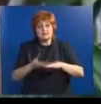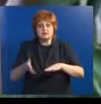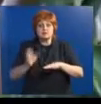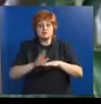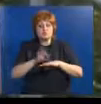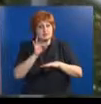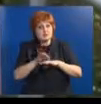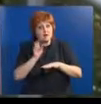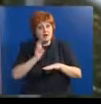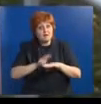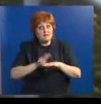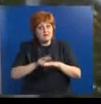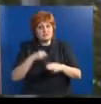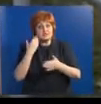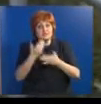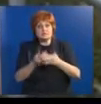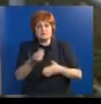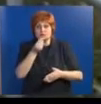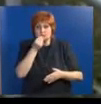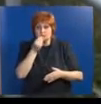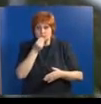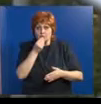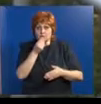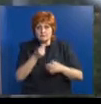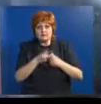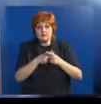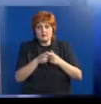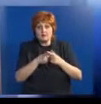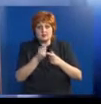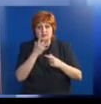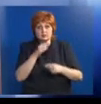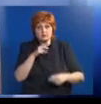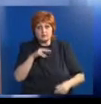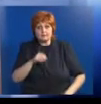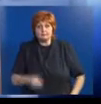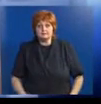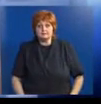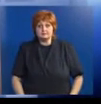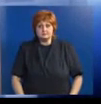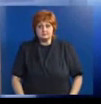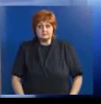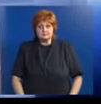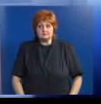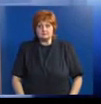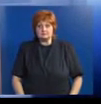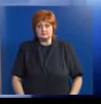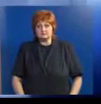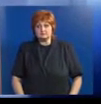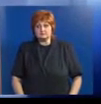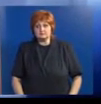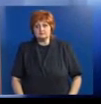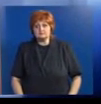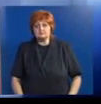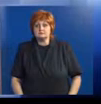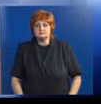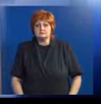недугов. Врачи особенно рекомендуют есть наливные в межсезонье. По данным Минсельхоза России, в целом по стране за прошедшую